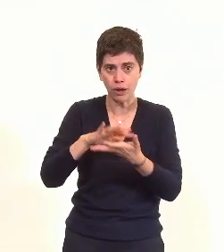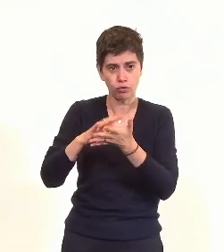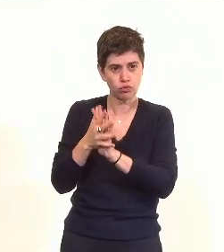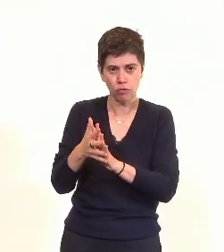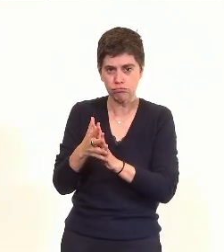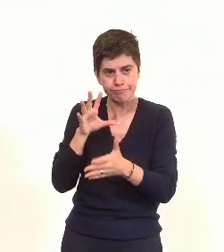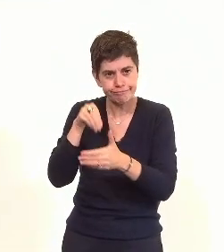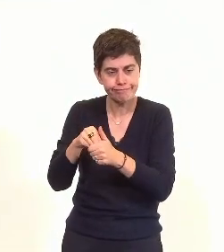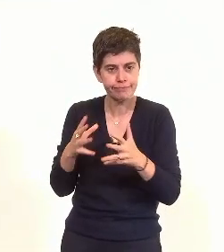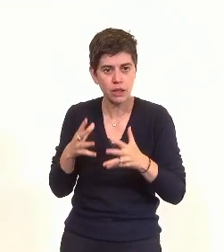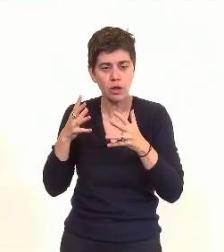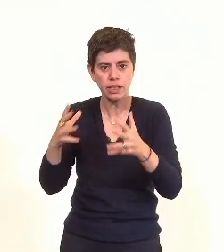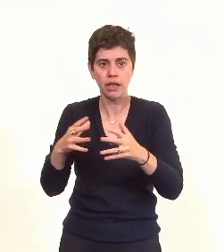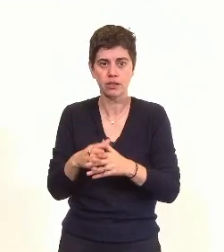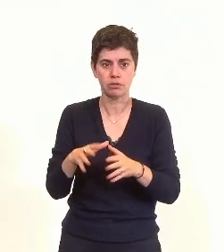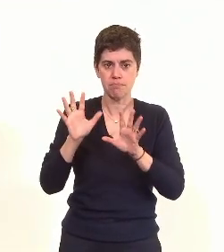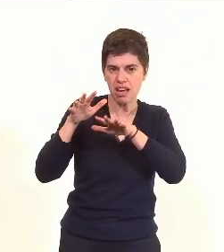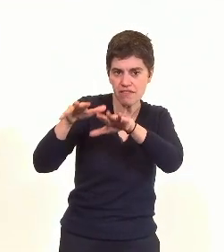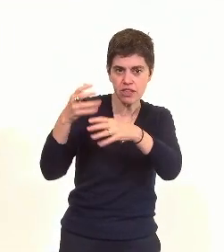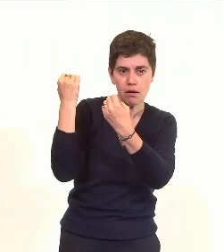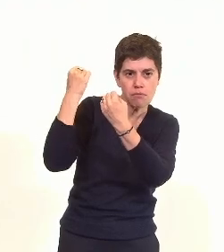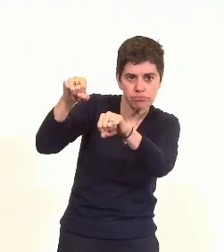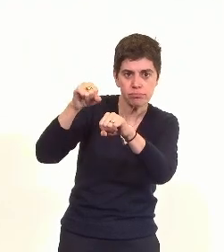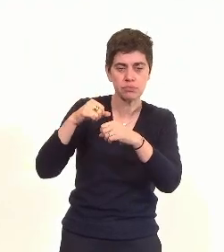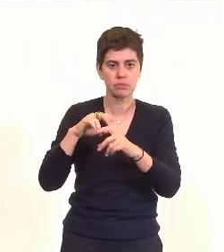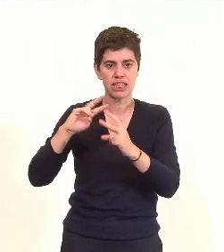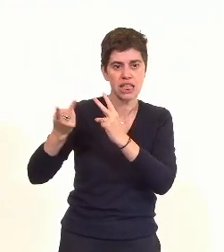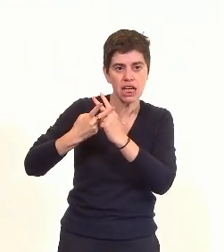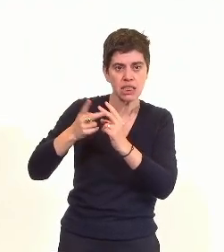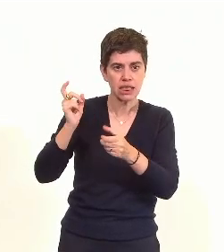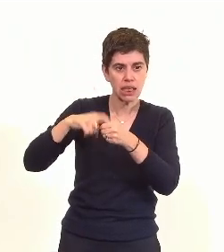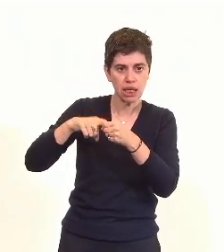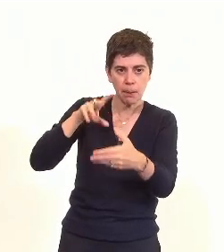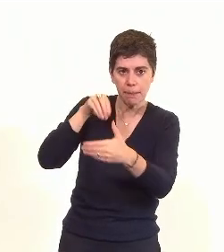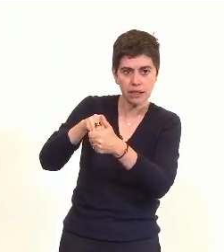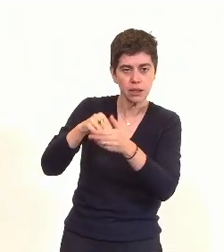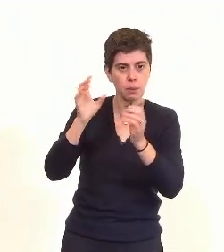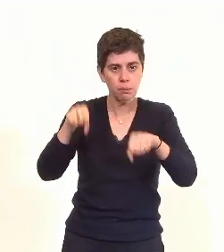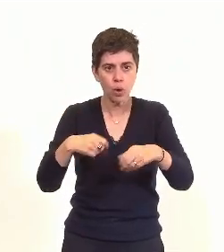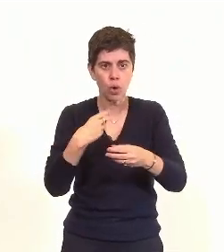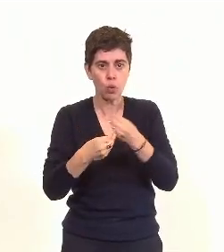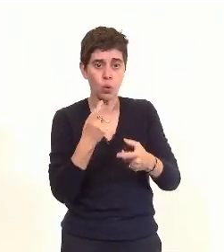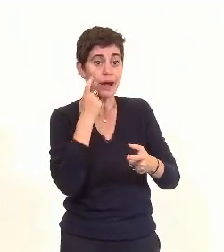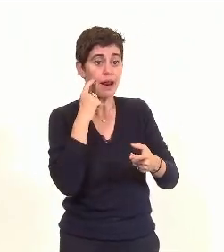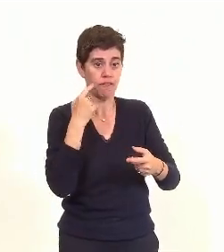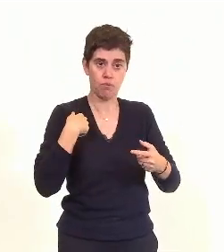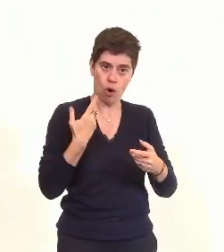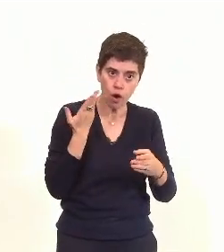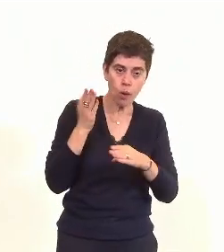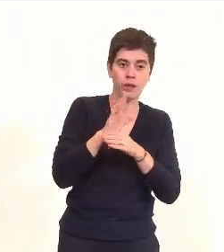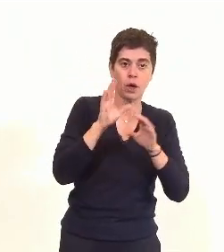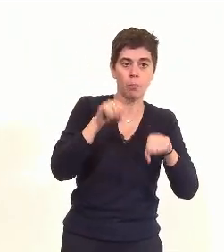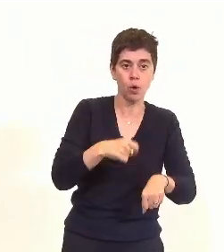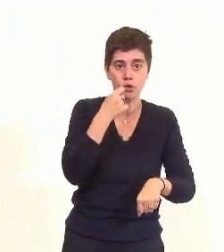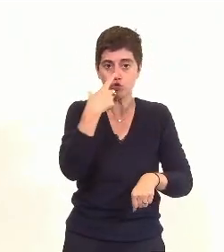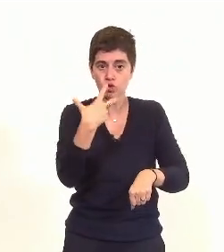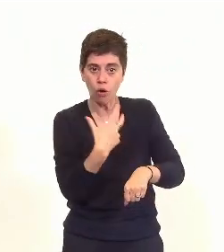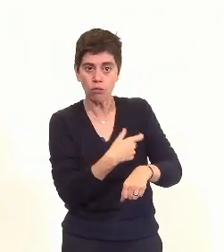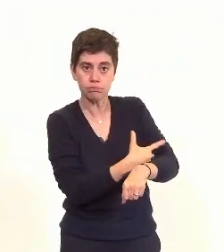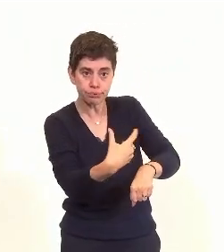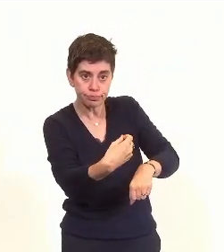c'est aussi pouvoir manifester, être délégué syndical, c'est aussi être représentant des élèves, c'est aussi pouvoir faire don de son sang, c'est aussi pouvoir